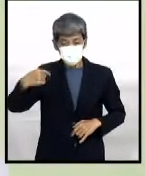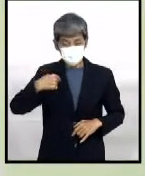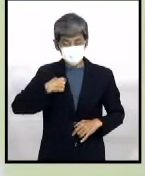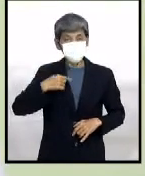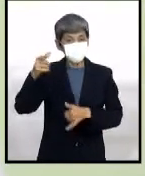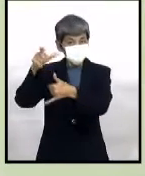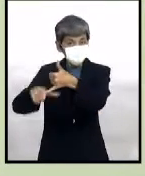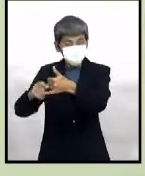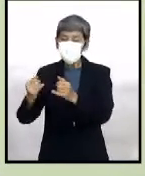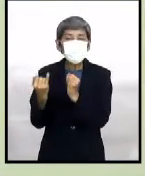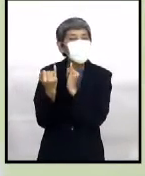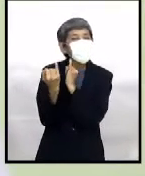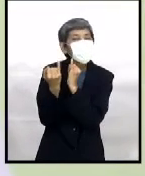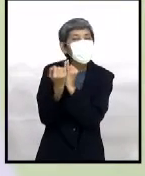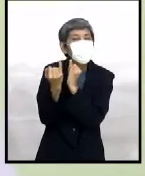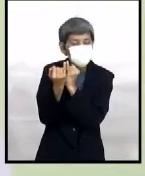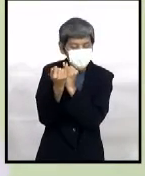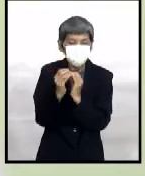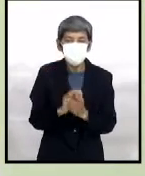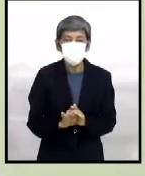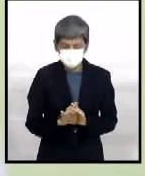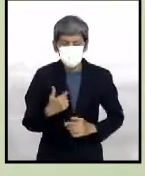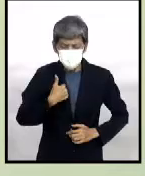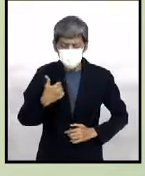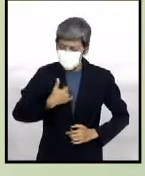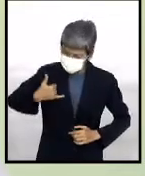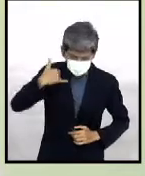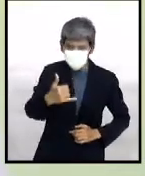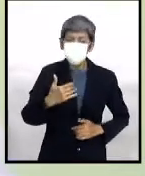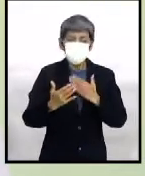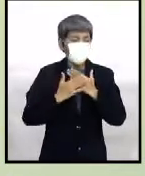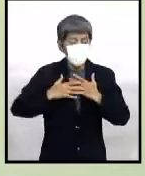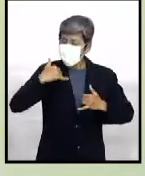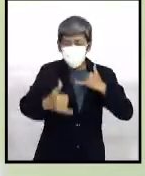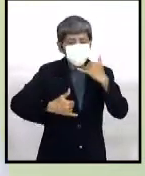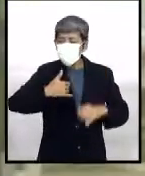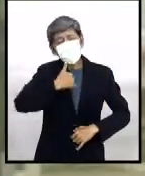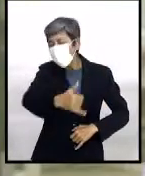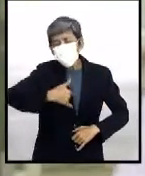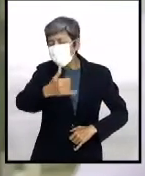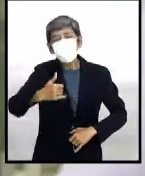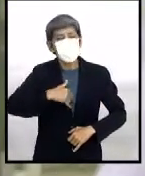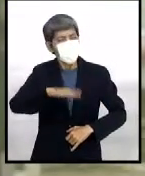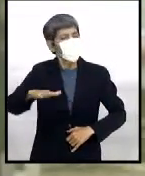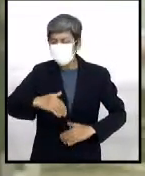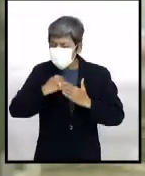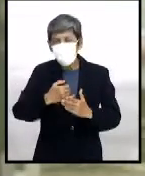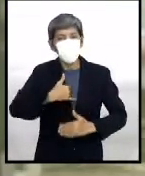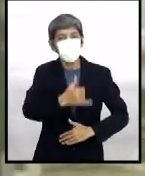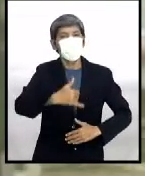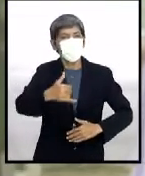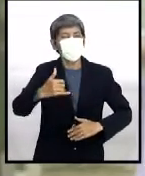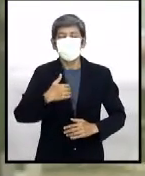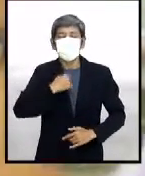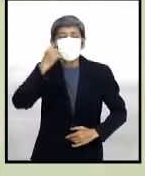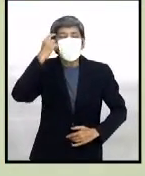จจุบันก็เป็นกัลยาณมิตรสนิทกันนะชื่อคุณแอปเขาก็ไปอีกคือใครชวนมาผมไปหมดผมบอกใจง่าย ถ้าเป็นเรื่องเด็กนี่ไปหมด ไปหมดเลย